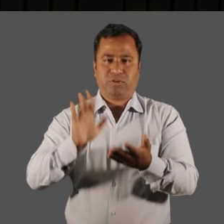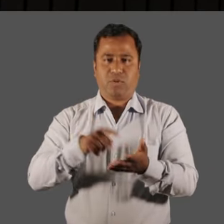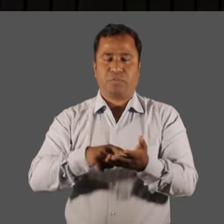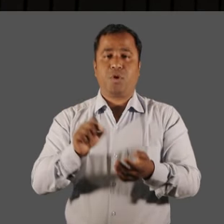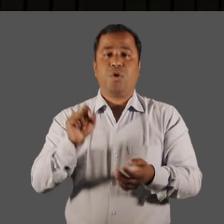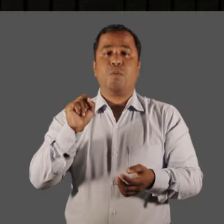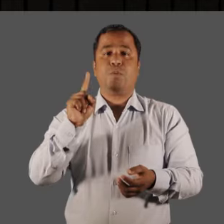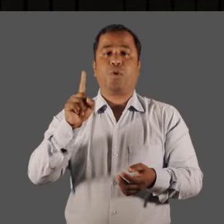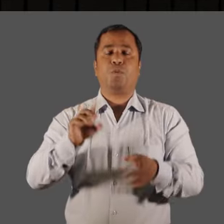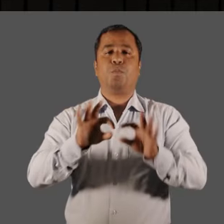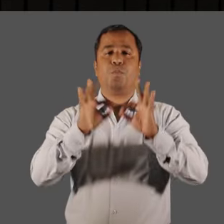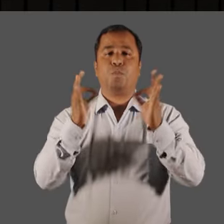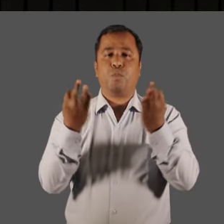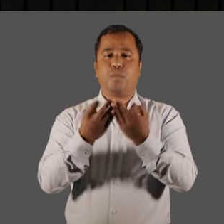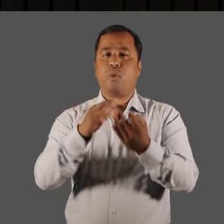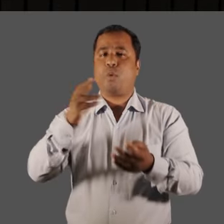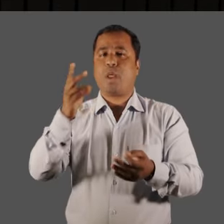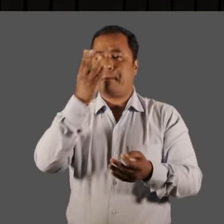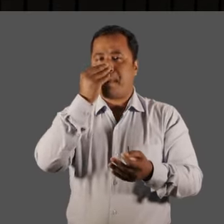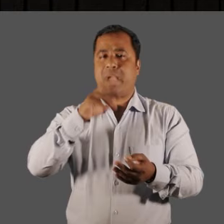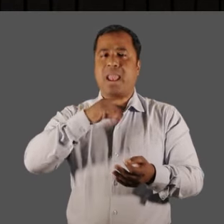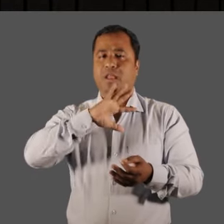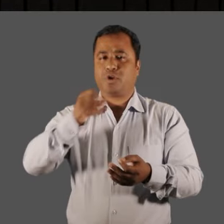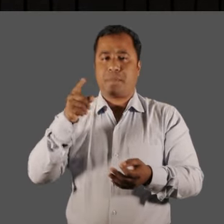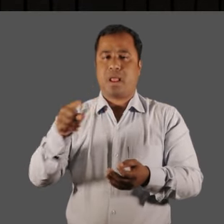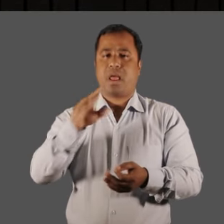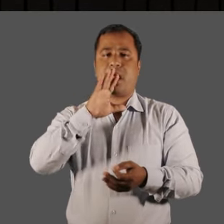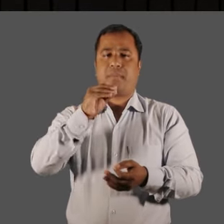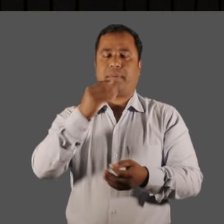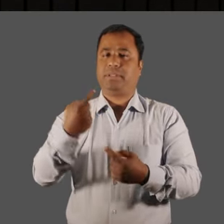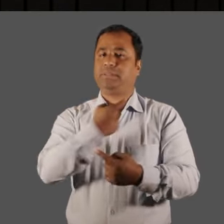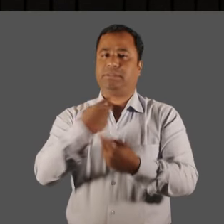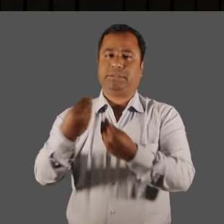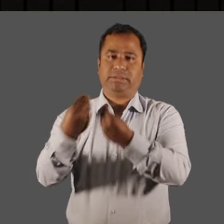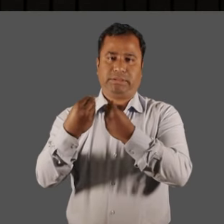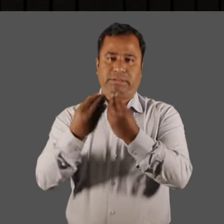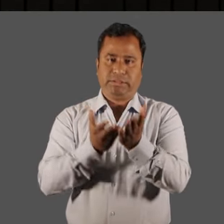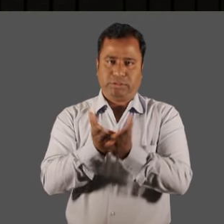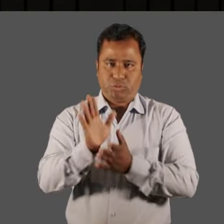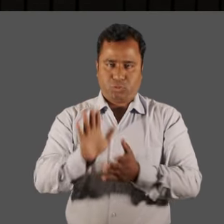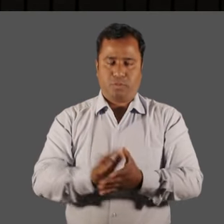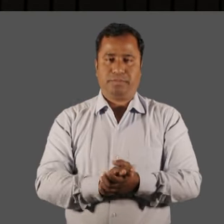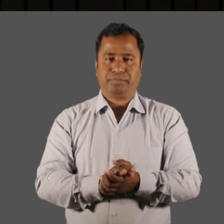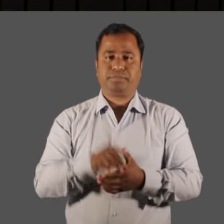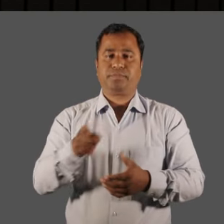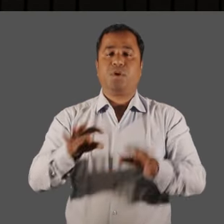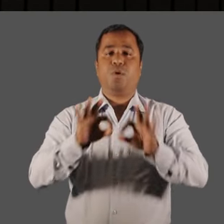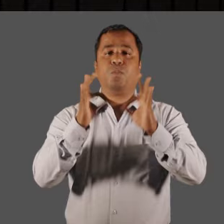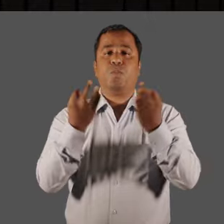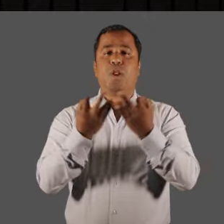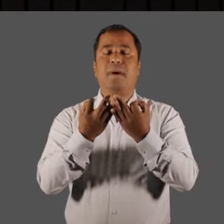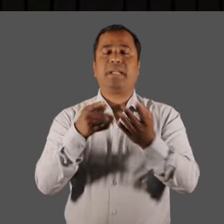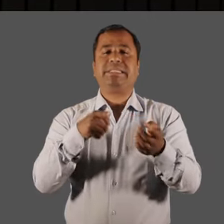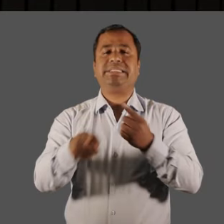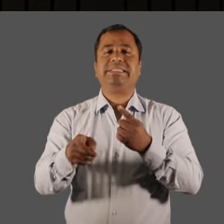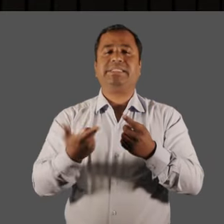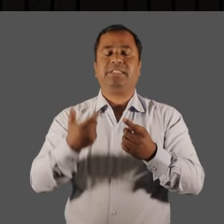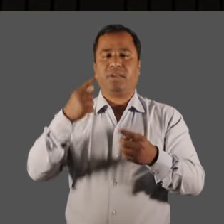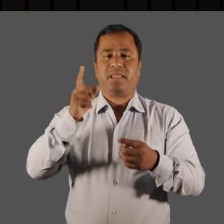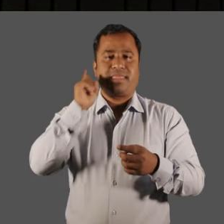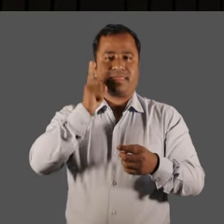আমার পরিবারের অন্য সদস্য যারা ছিলেন। আমাদের শ্রবণ প্রতিবন্ধী পরিবারগুলোতে একটা প্র্যাকটিস আছে। আমরা আসলে